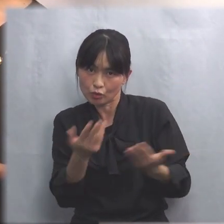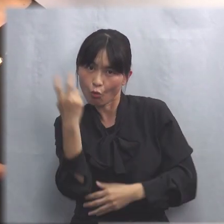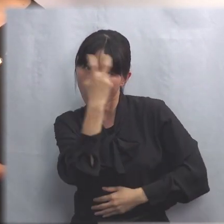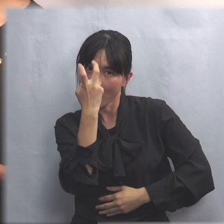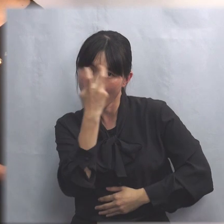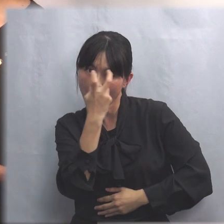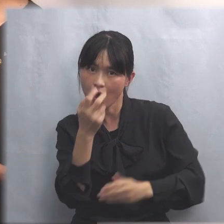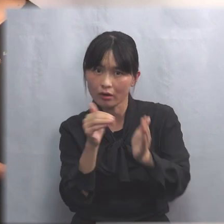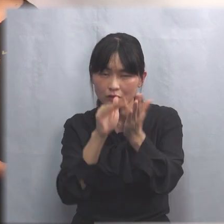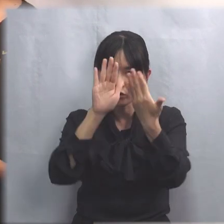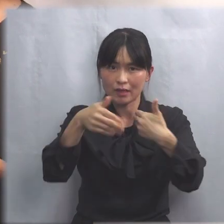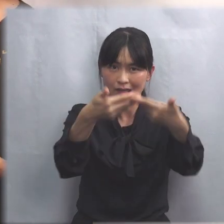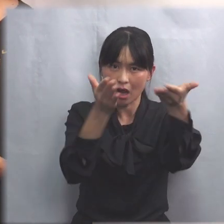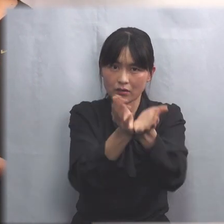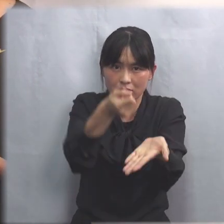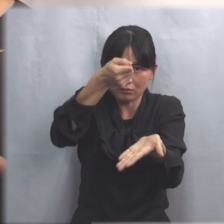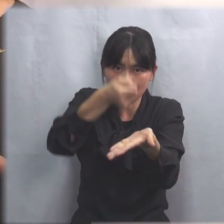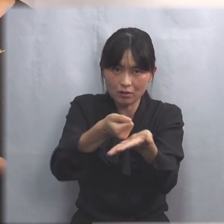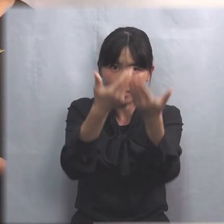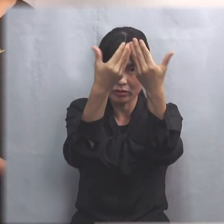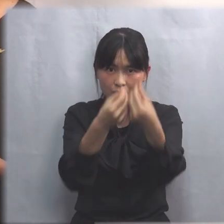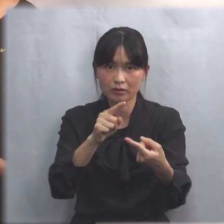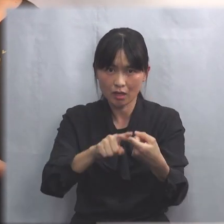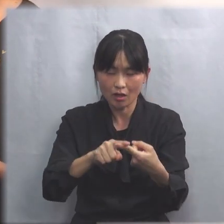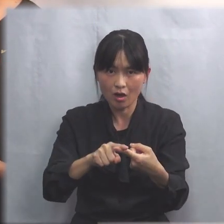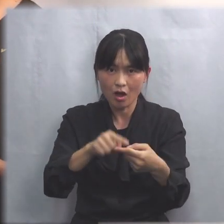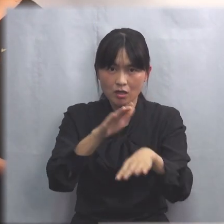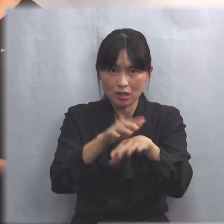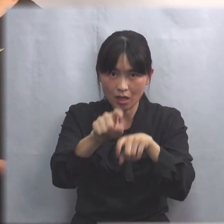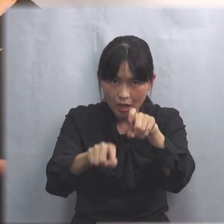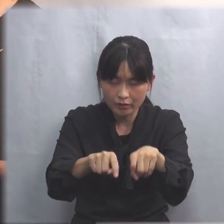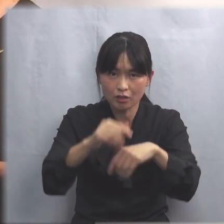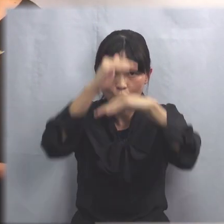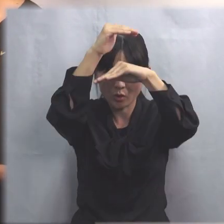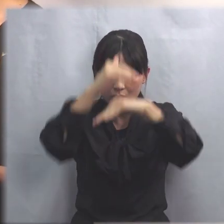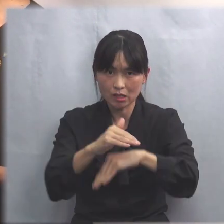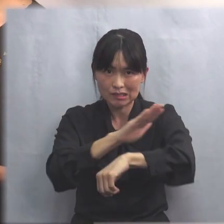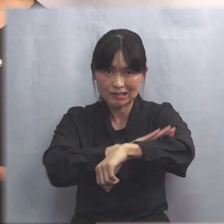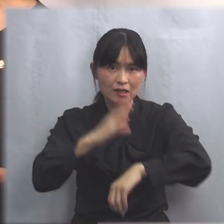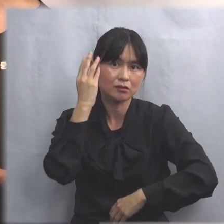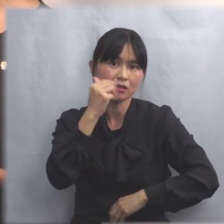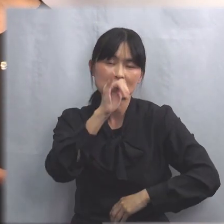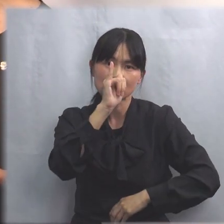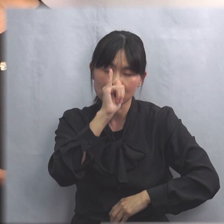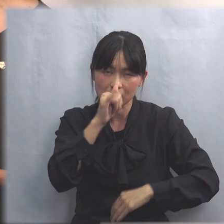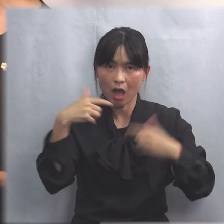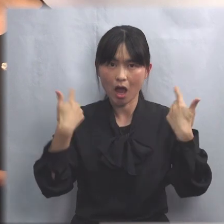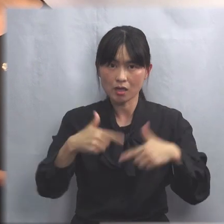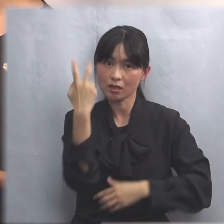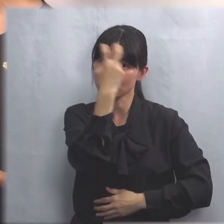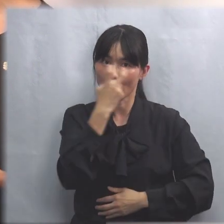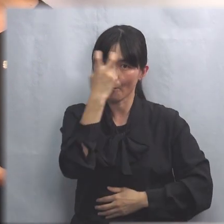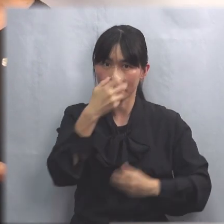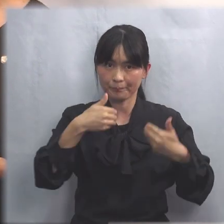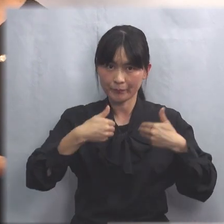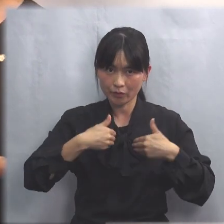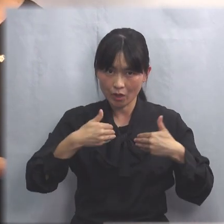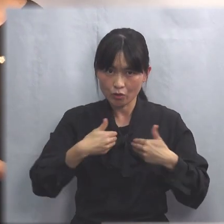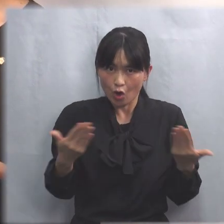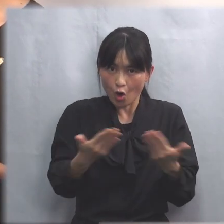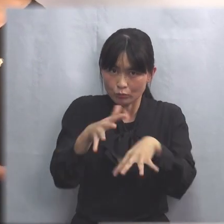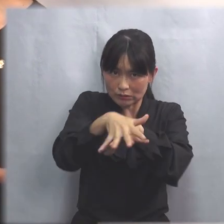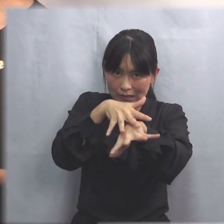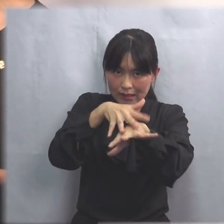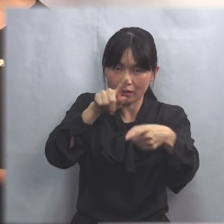감사해서 당의 결정사항이 집행되는 과정이 원활하게 수행되고 있는지를 일상적으로 점검하고요. 또 업무